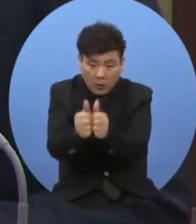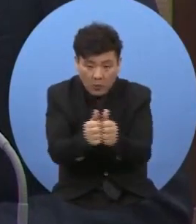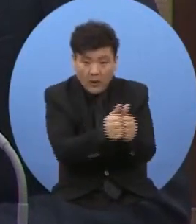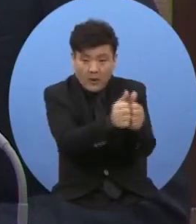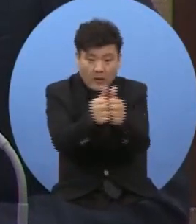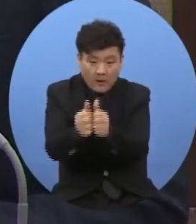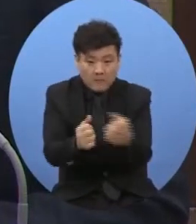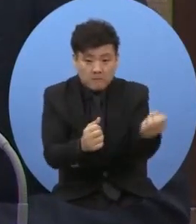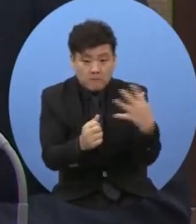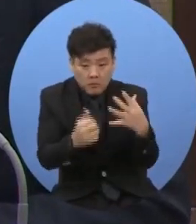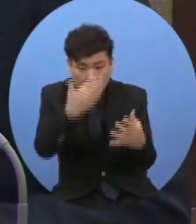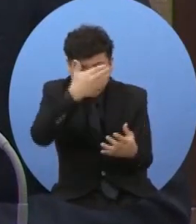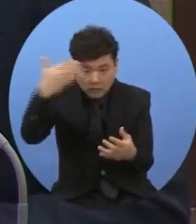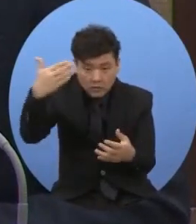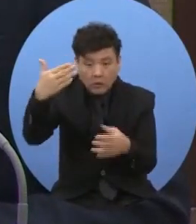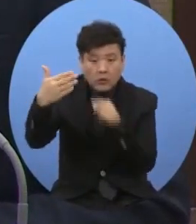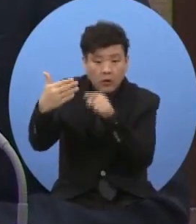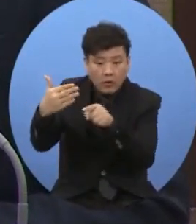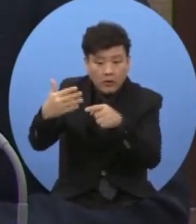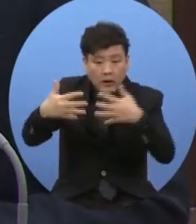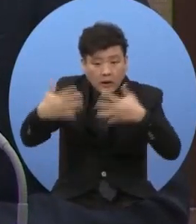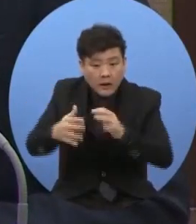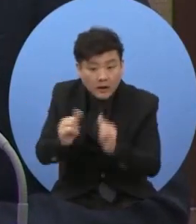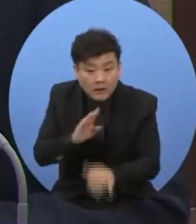계시잖아요. 청년은 약자입니까?